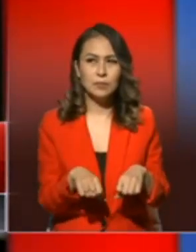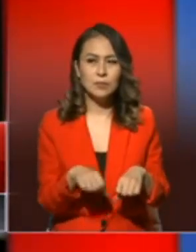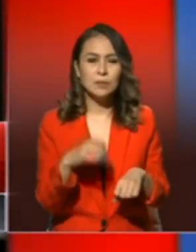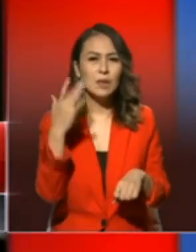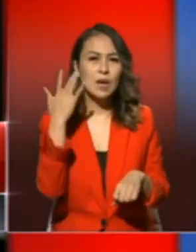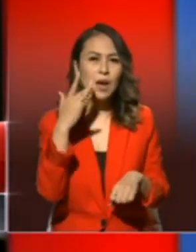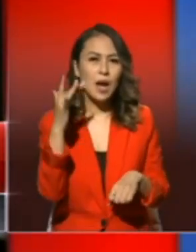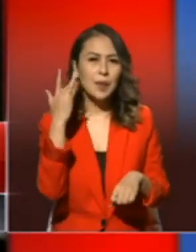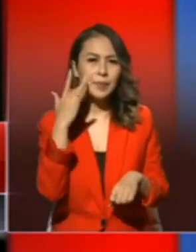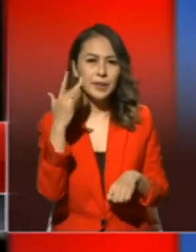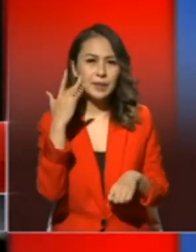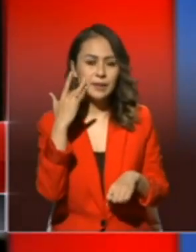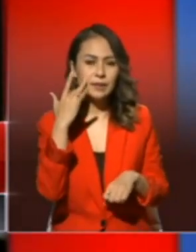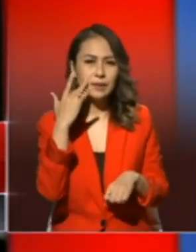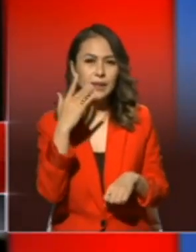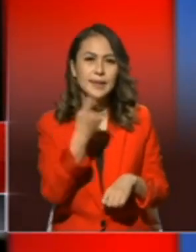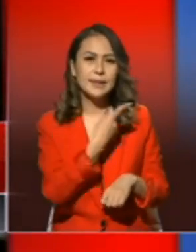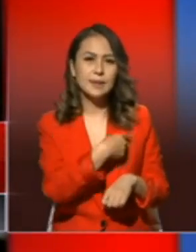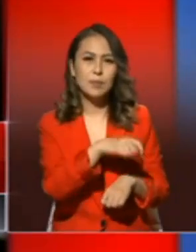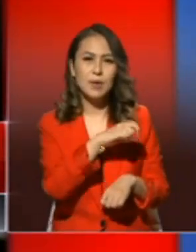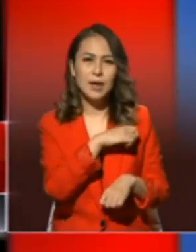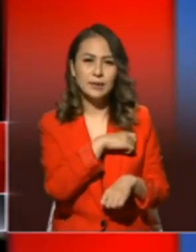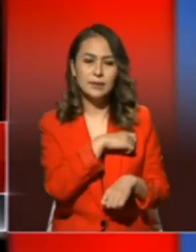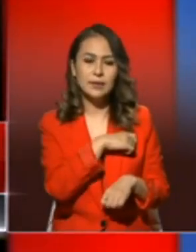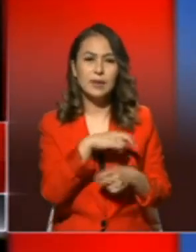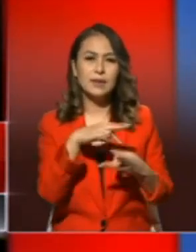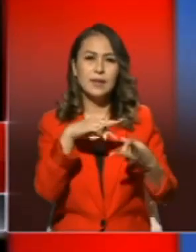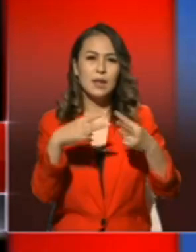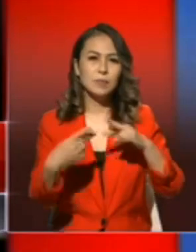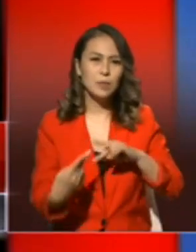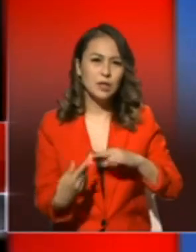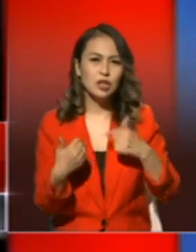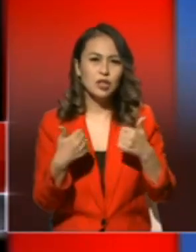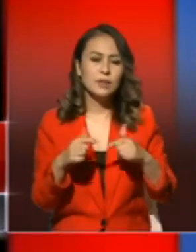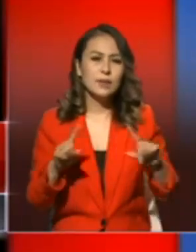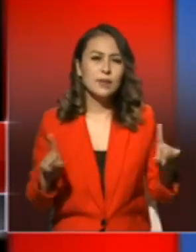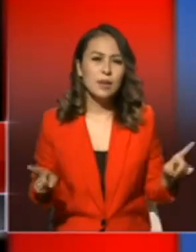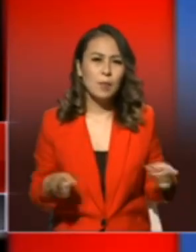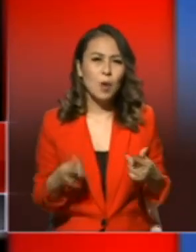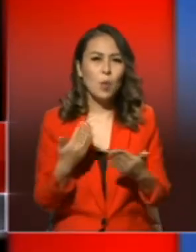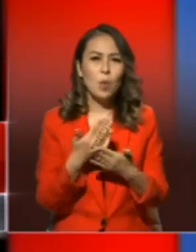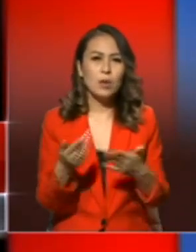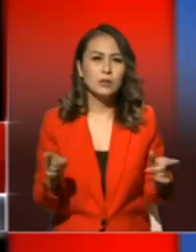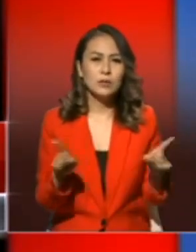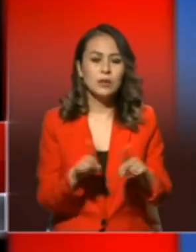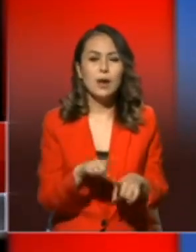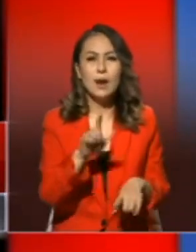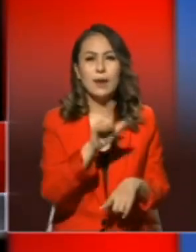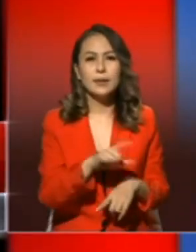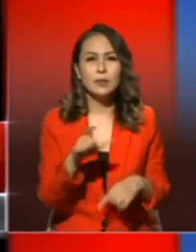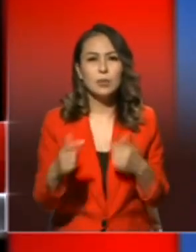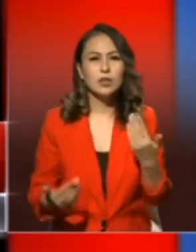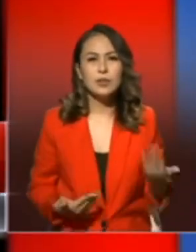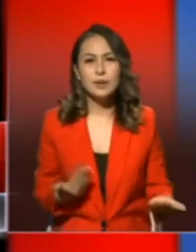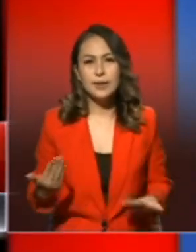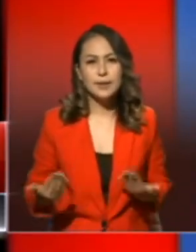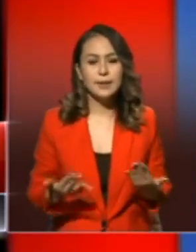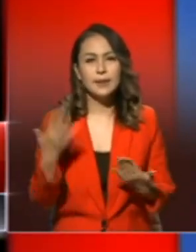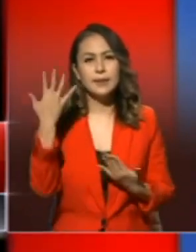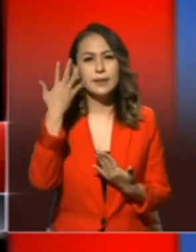Штаттар Америкасында, Испанияда трансплантация жақсы дамыған. Оларда мысалы адамдар тірі кезінде